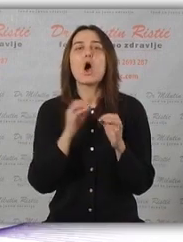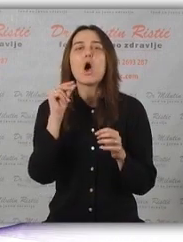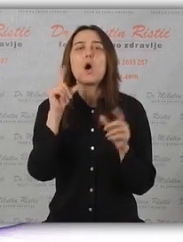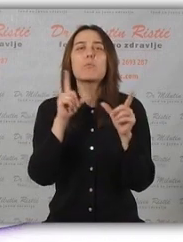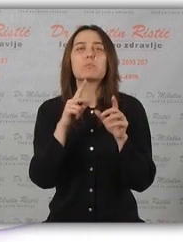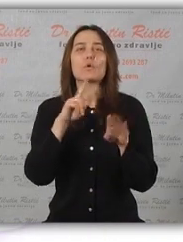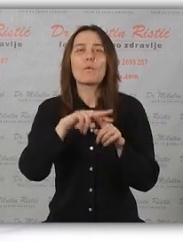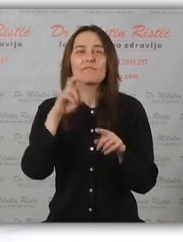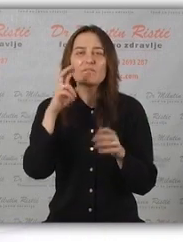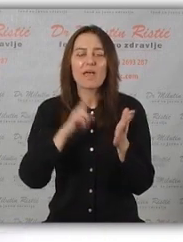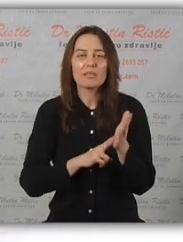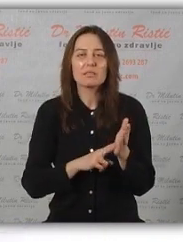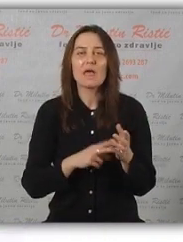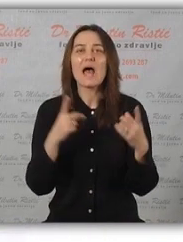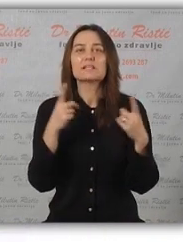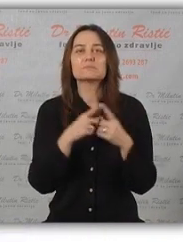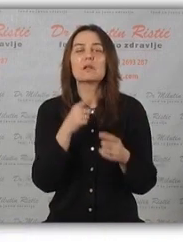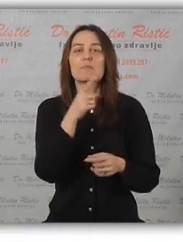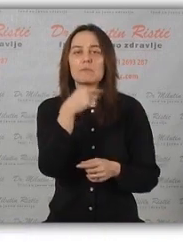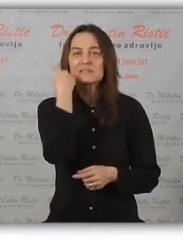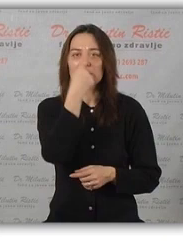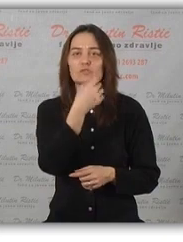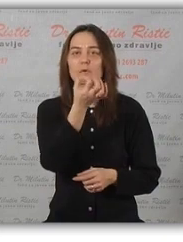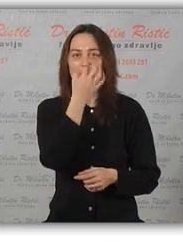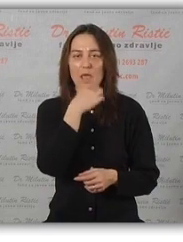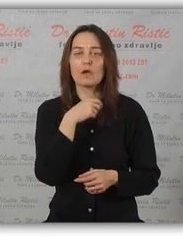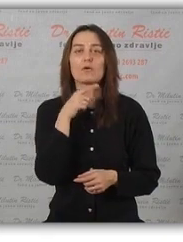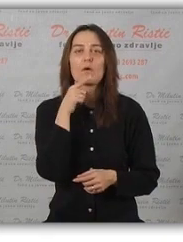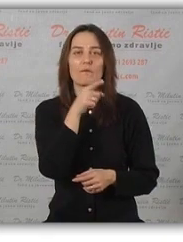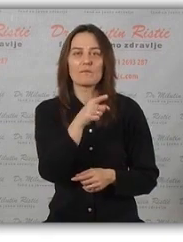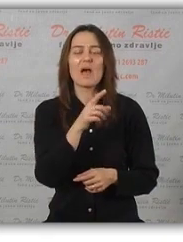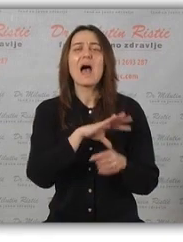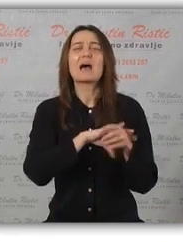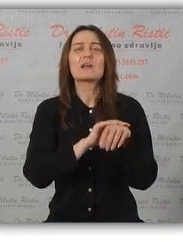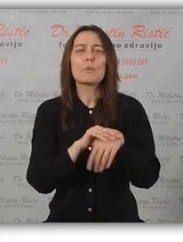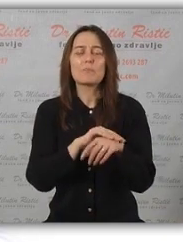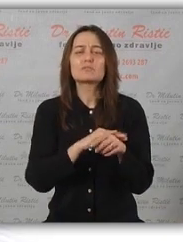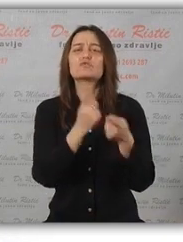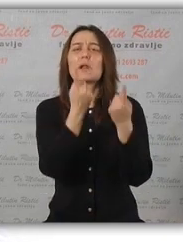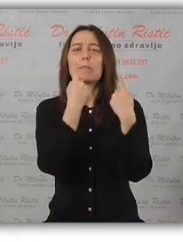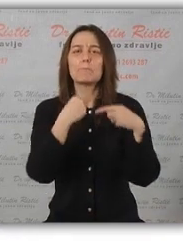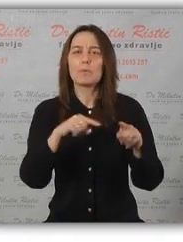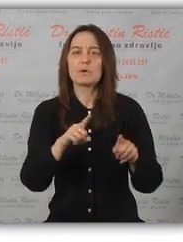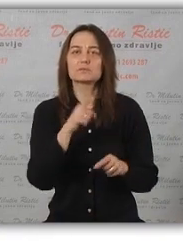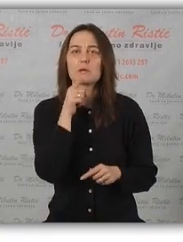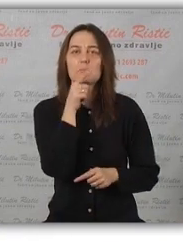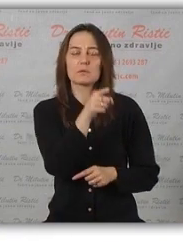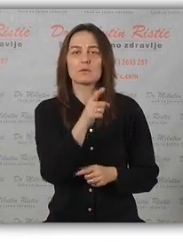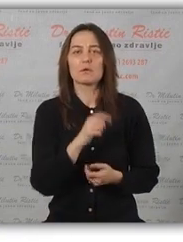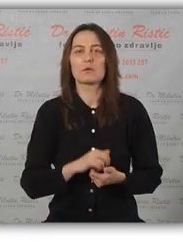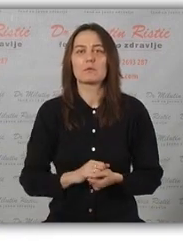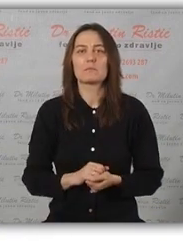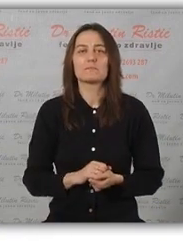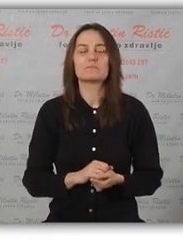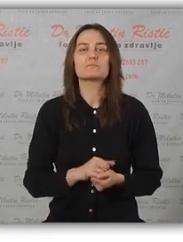recimo brufen ili da popiju aspirin i njima slične lekove. Reumatičari naročito